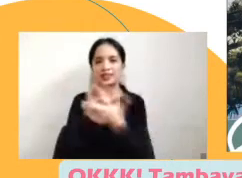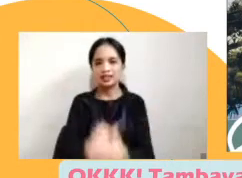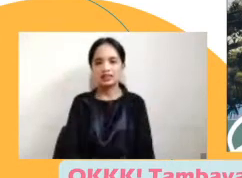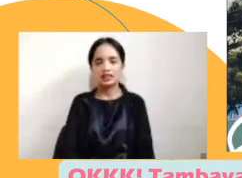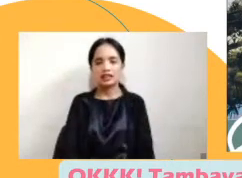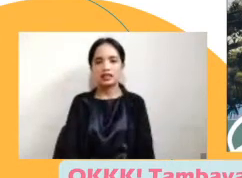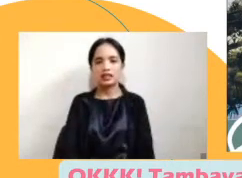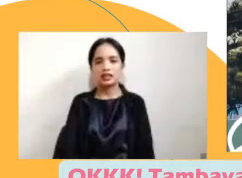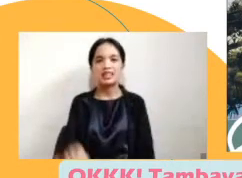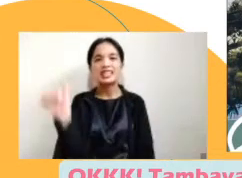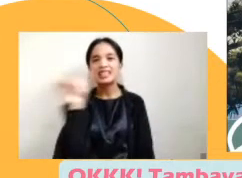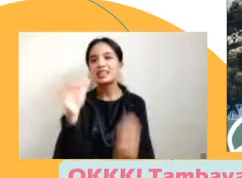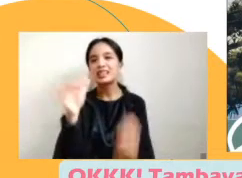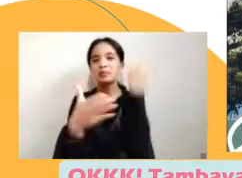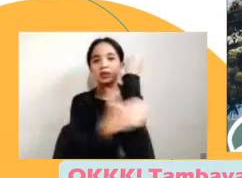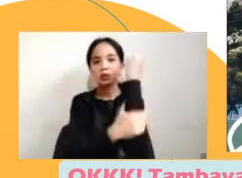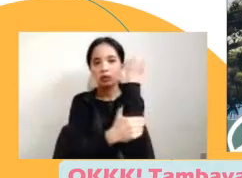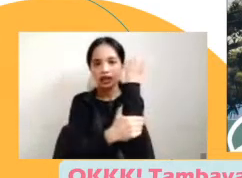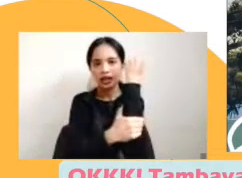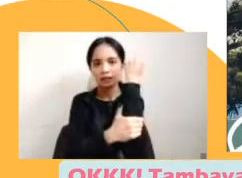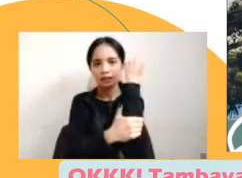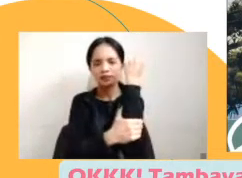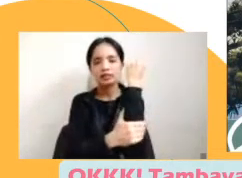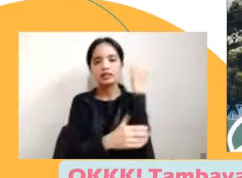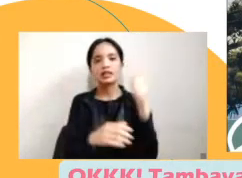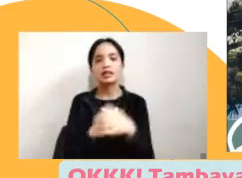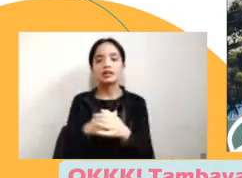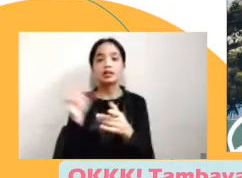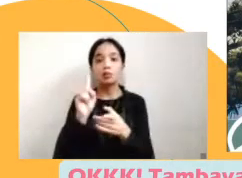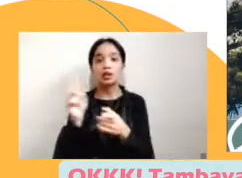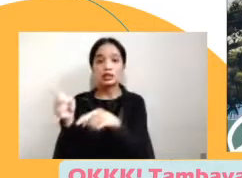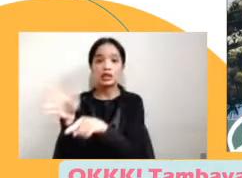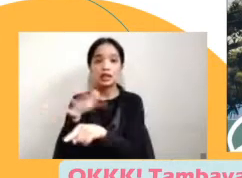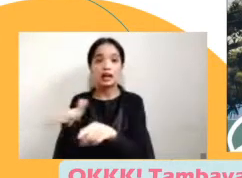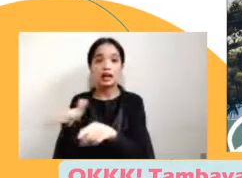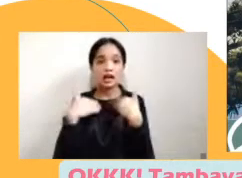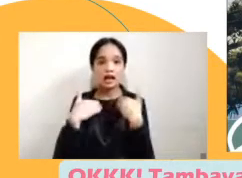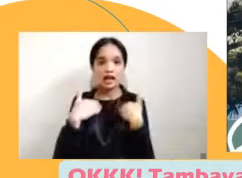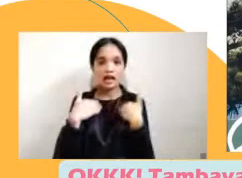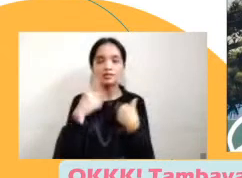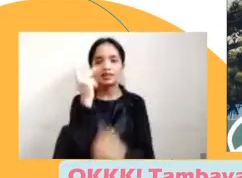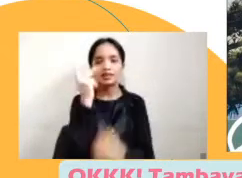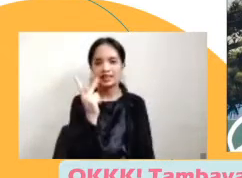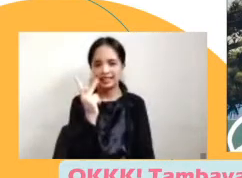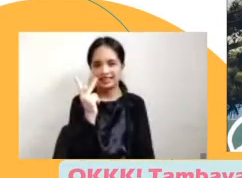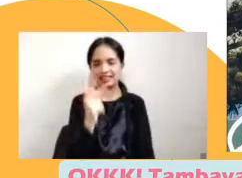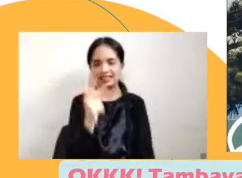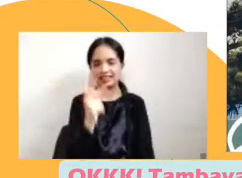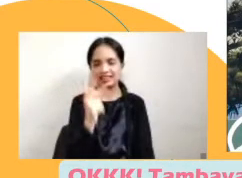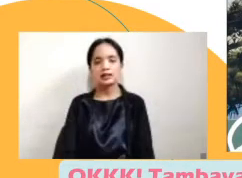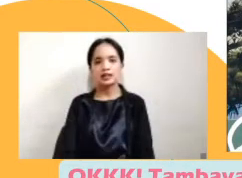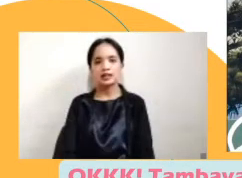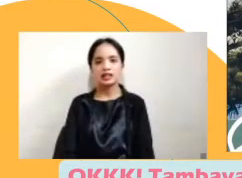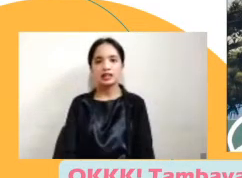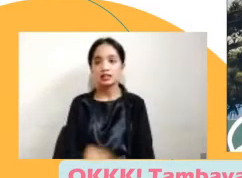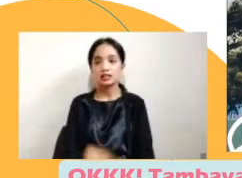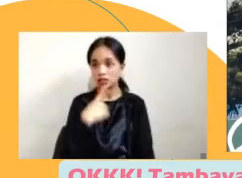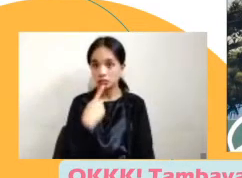mga kawayan, no, mga katambayers, sila ay may K. Ayan, no, pero sinabihan ka na ba,